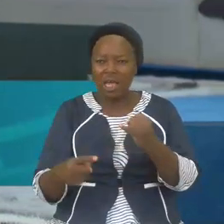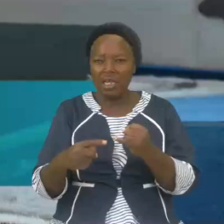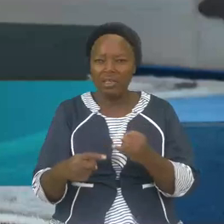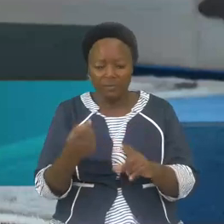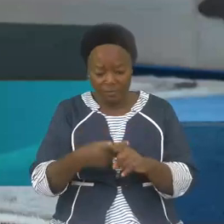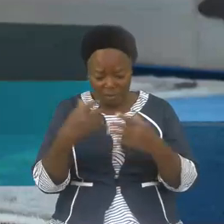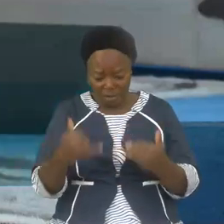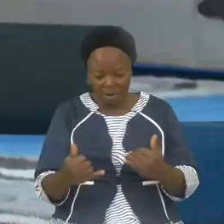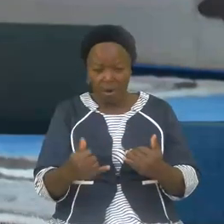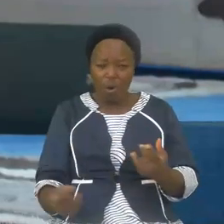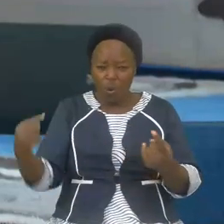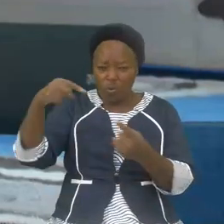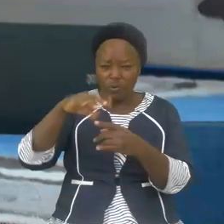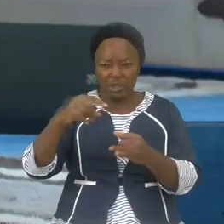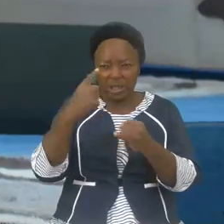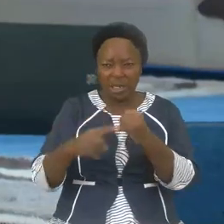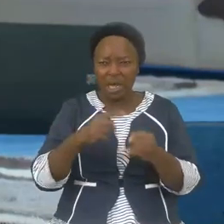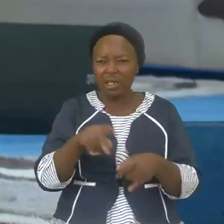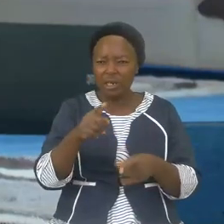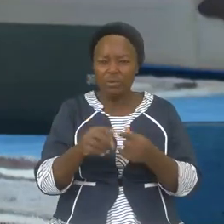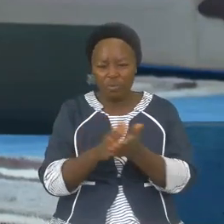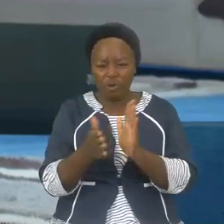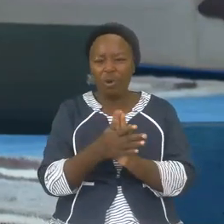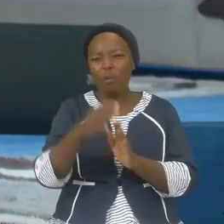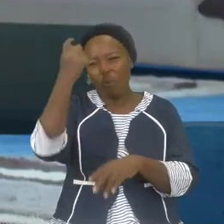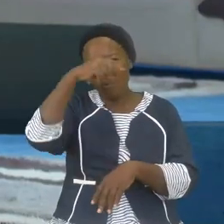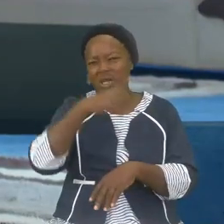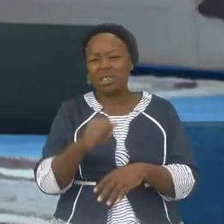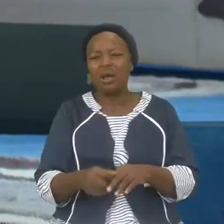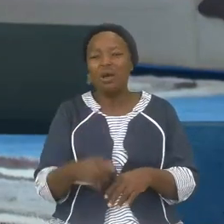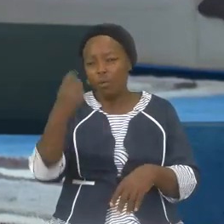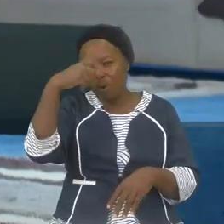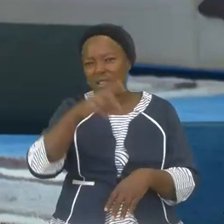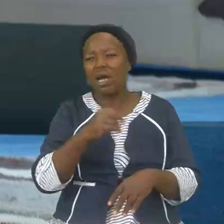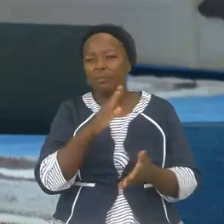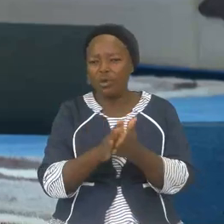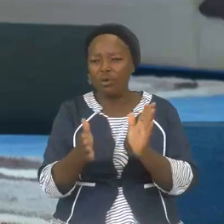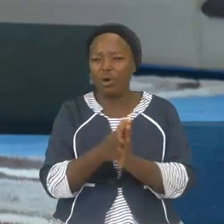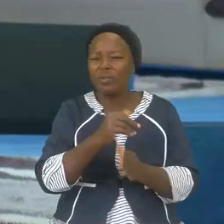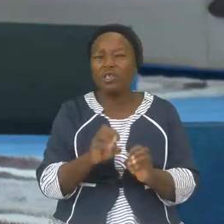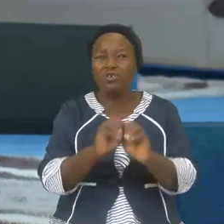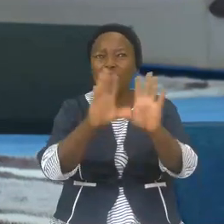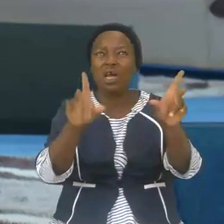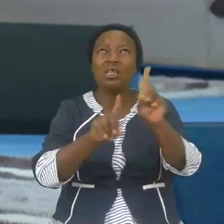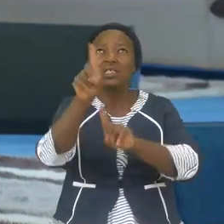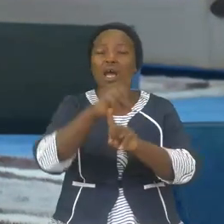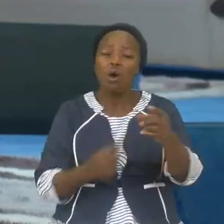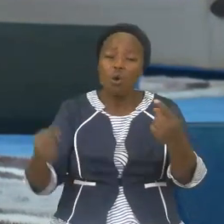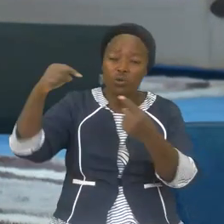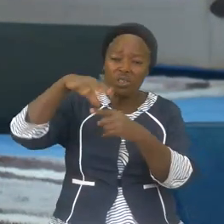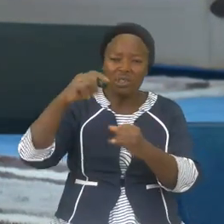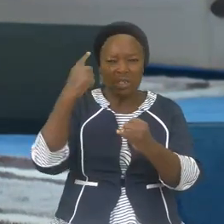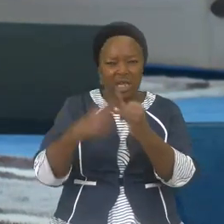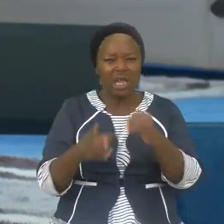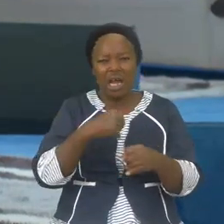fin. Et comment on doit toujours rester sage et être des étoiles qui resplendissent, qui brillent jusqu'à la